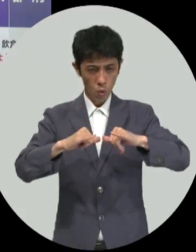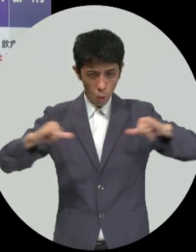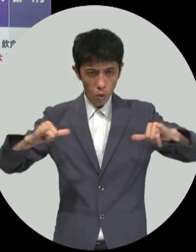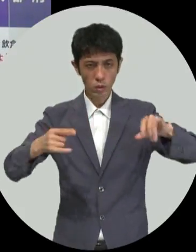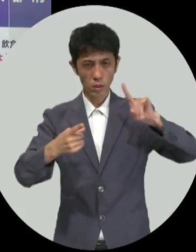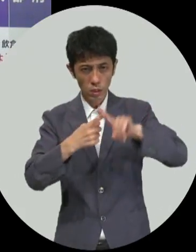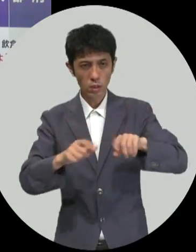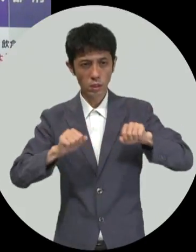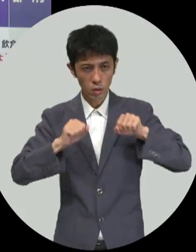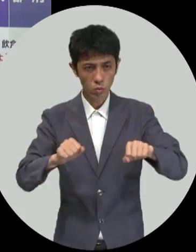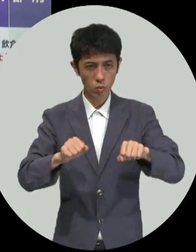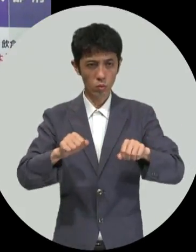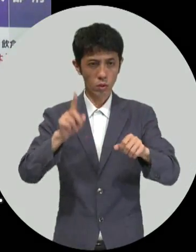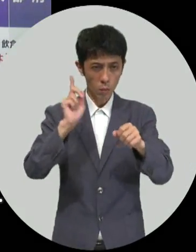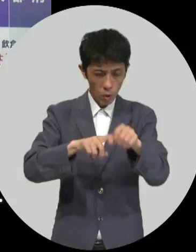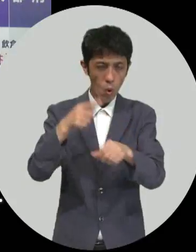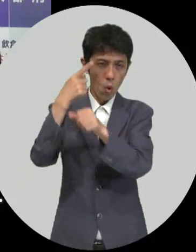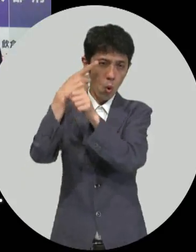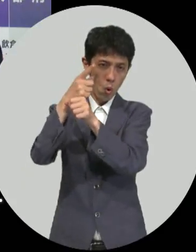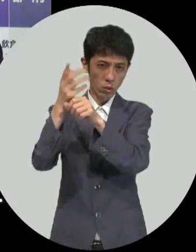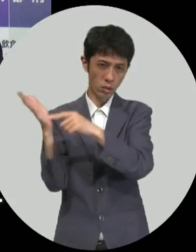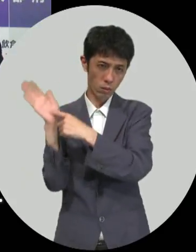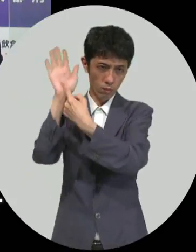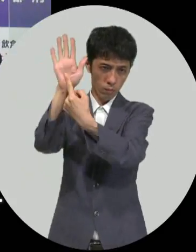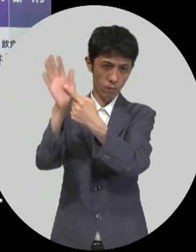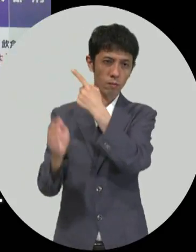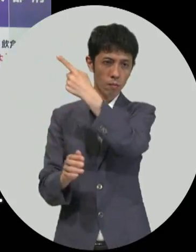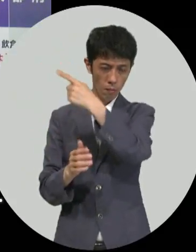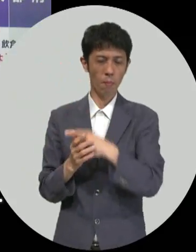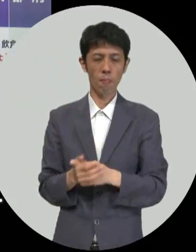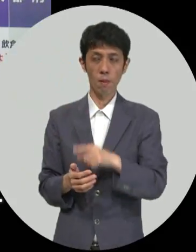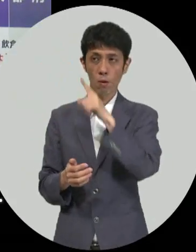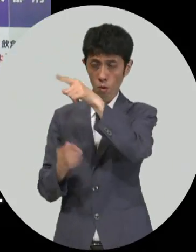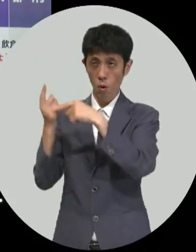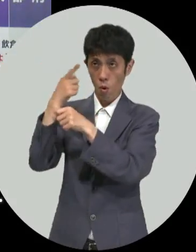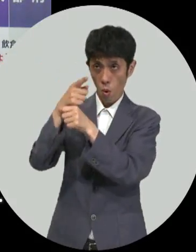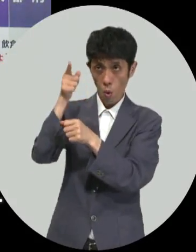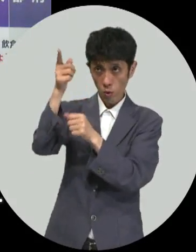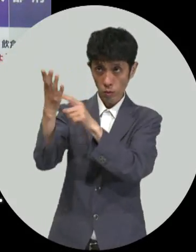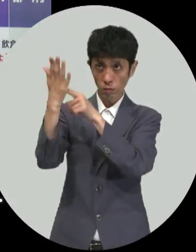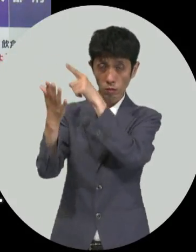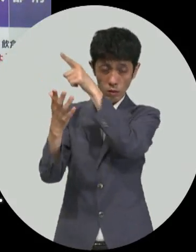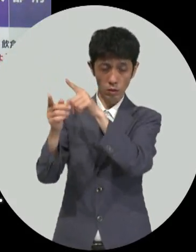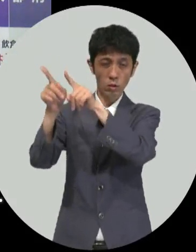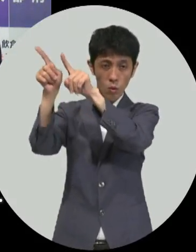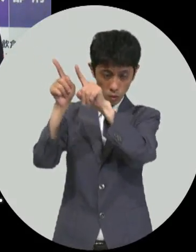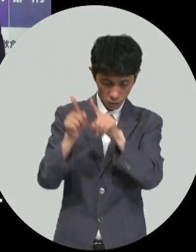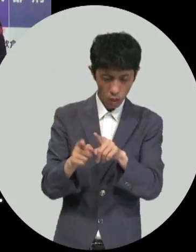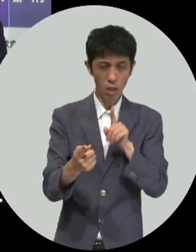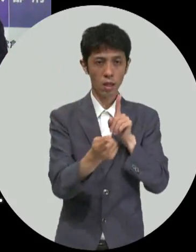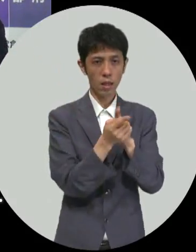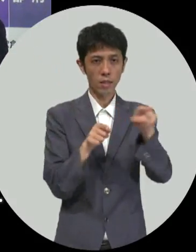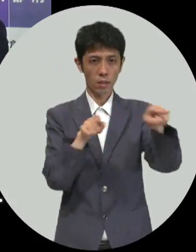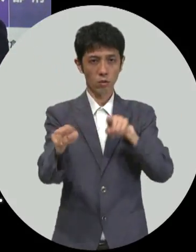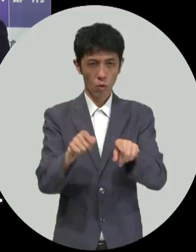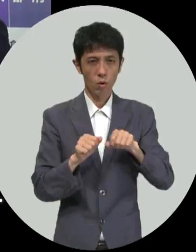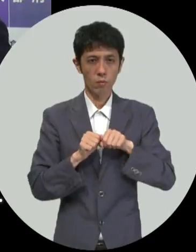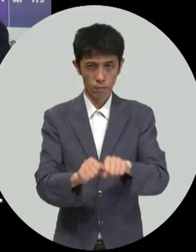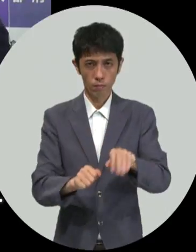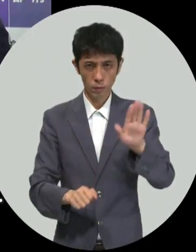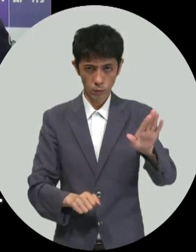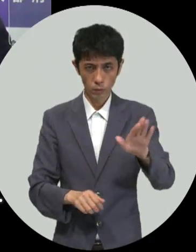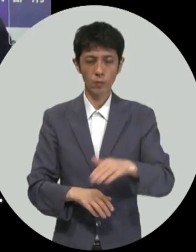対処方針が示されておりまして、今回、基本的対処方針に沿って対策を講じることとした次第でございます